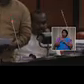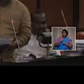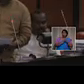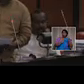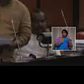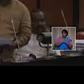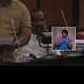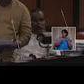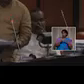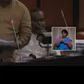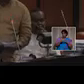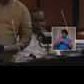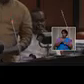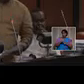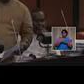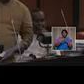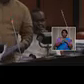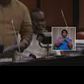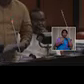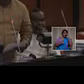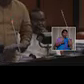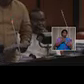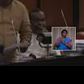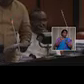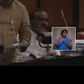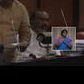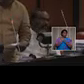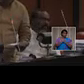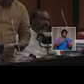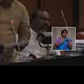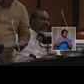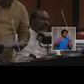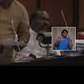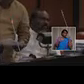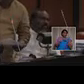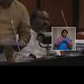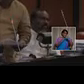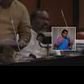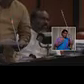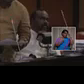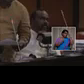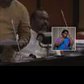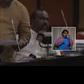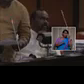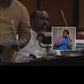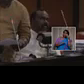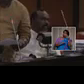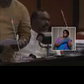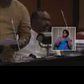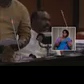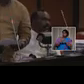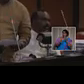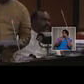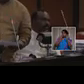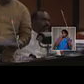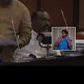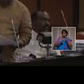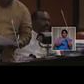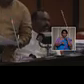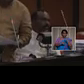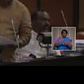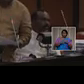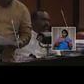சிங்கள தலைவர்கள் பார்க்கின்ற பார்வை வினோதமானது. இப்போது ஜனாதிபதி சர்வகட்சி அரசாங்கத்திற்கு